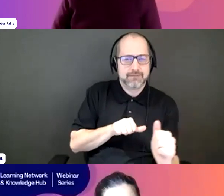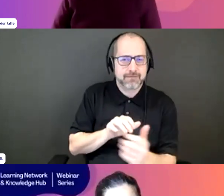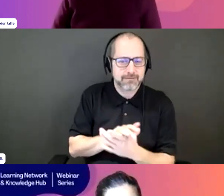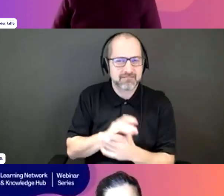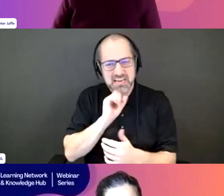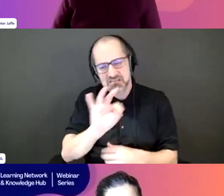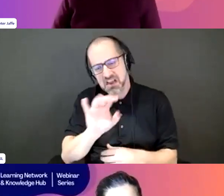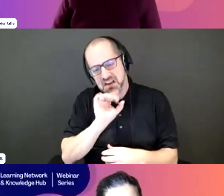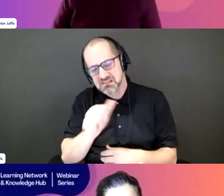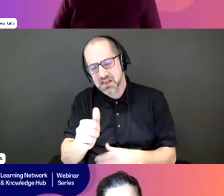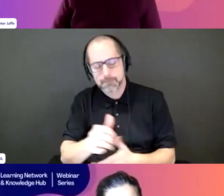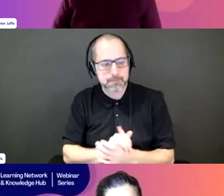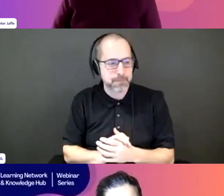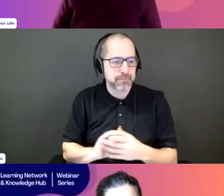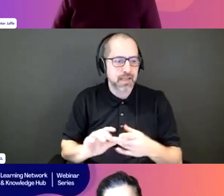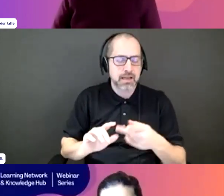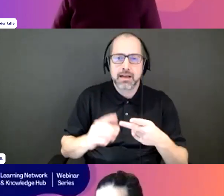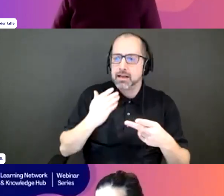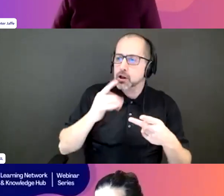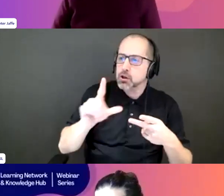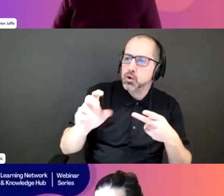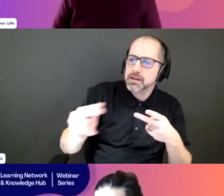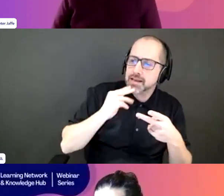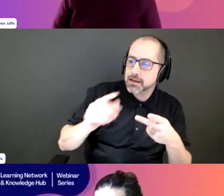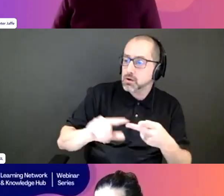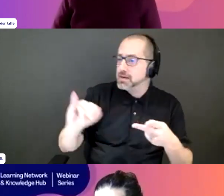choses n'allaient pas que je vais vraiment m'en tirer